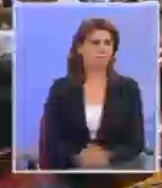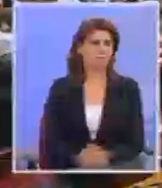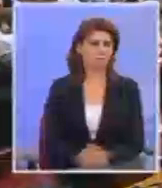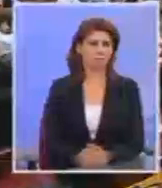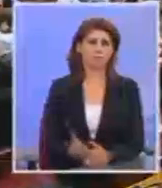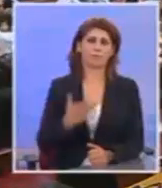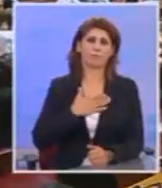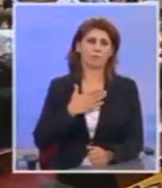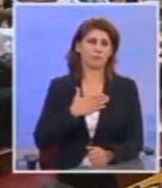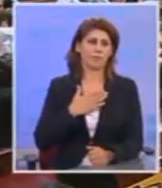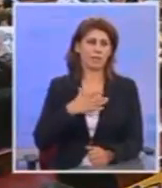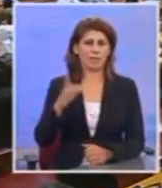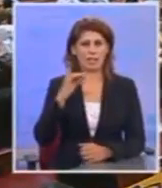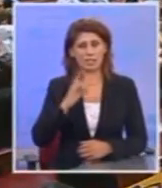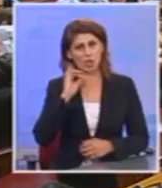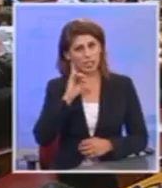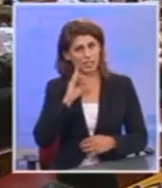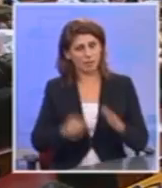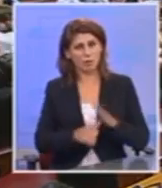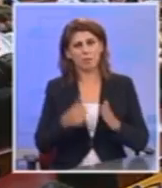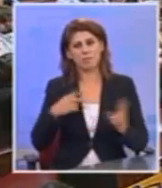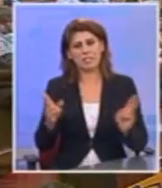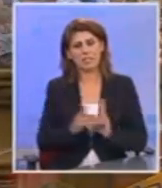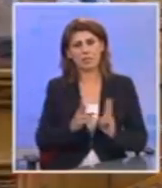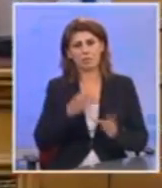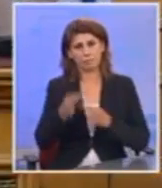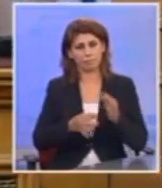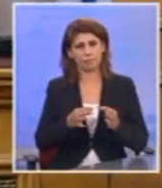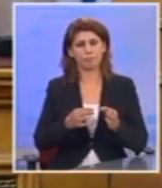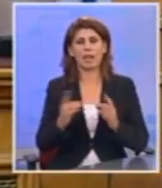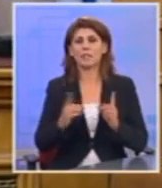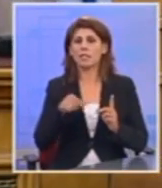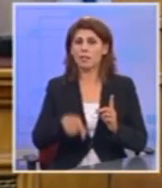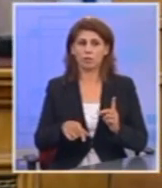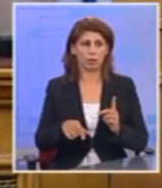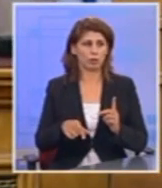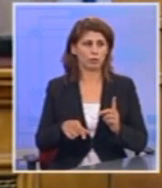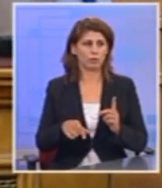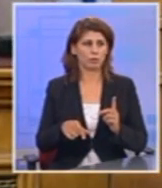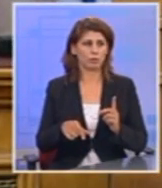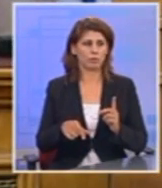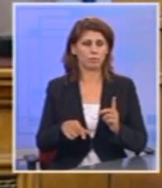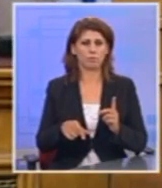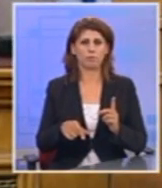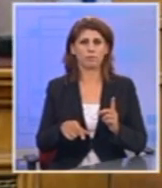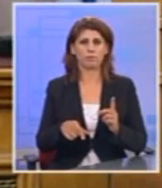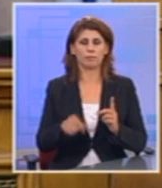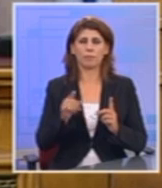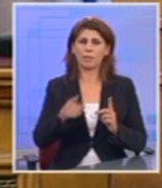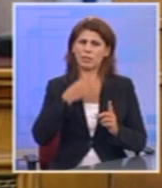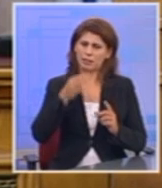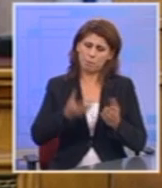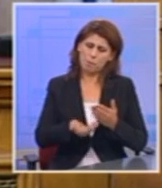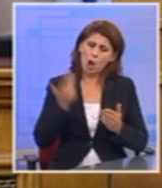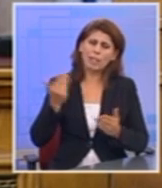η δική μου σύντομη παρέμβαση χ σε αυτό το τμήμα του preliminary report της